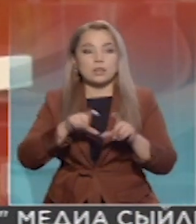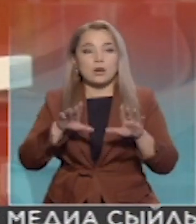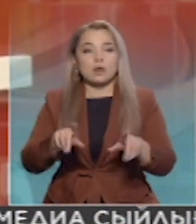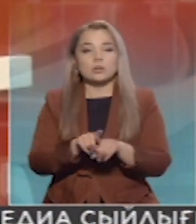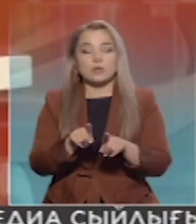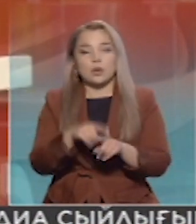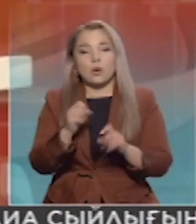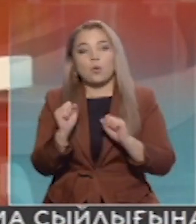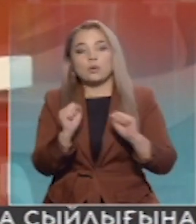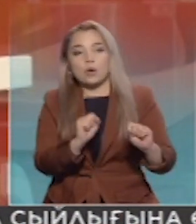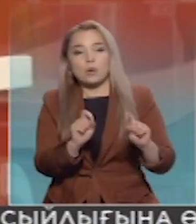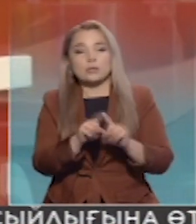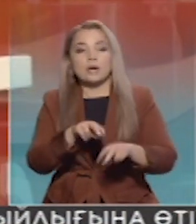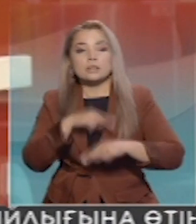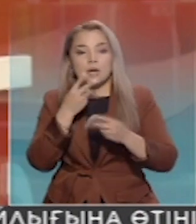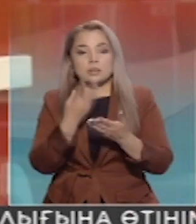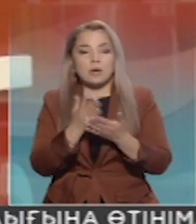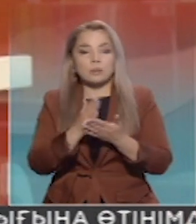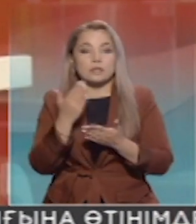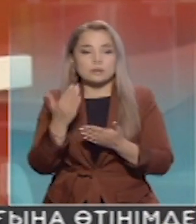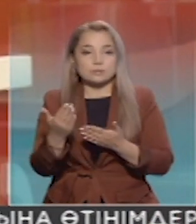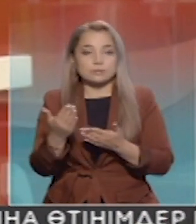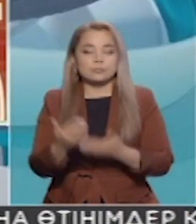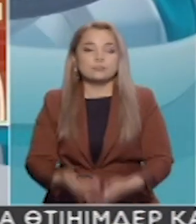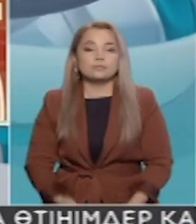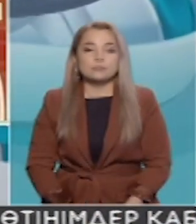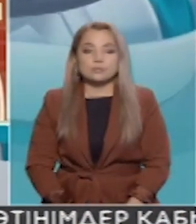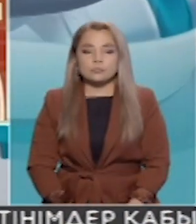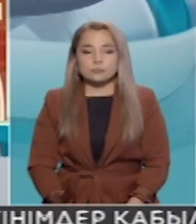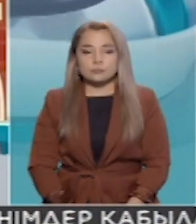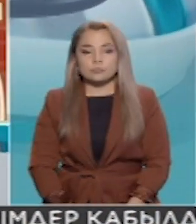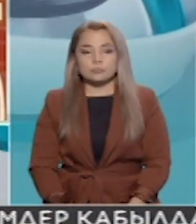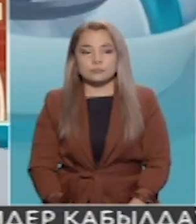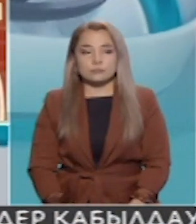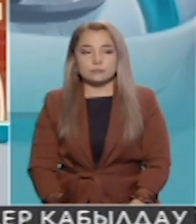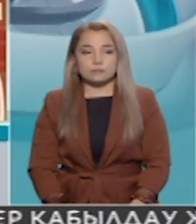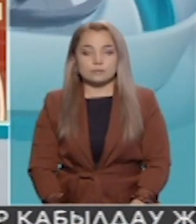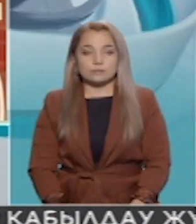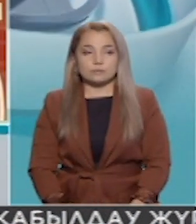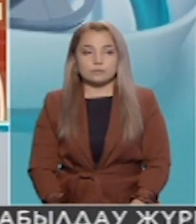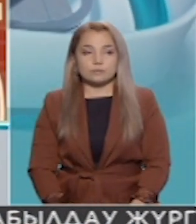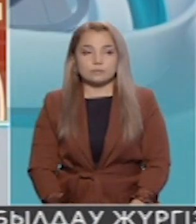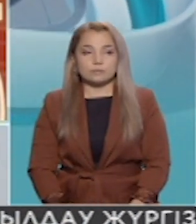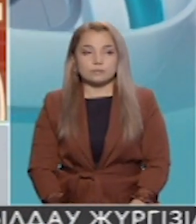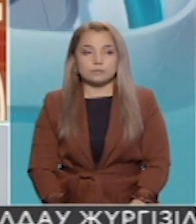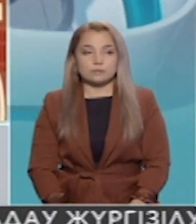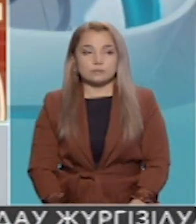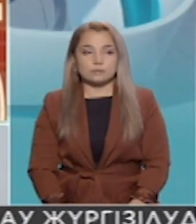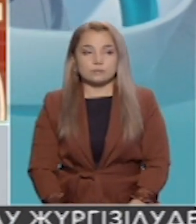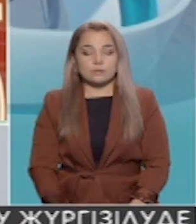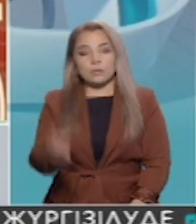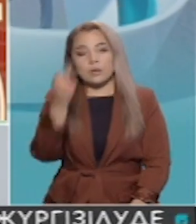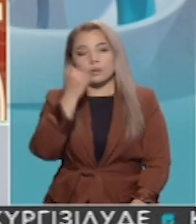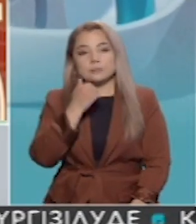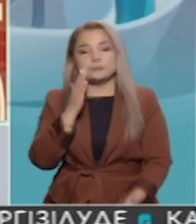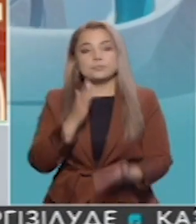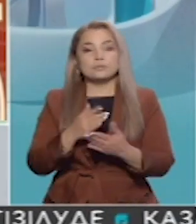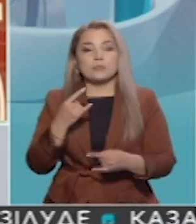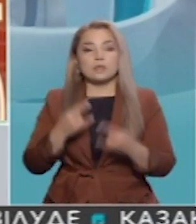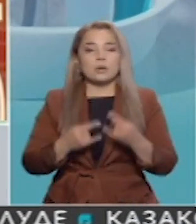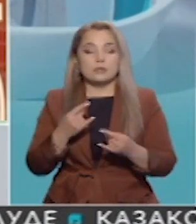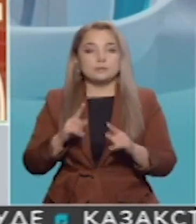нысандарын қорғау да назардан тыс қалмаған. Қонысбек, қысқаша осылай, сөз өзіңде. Рахмет, тікелей қосылымға